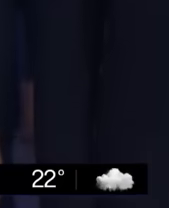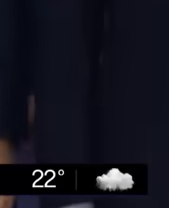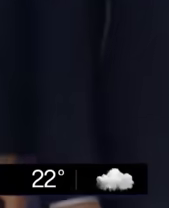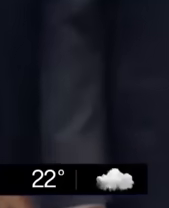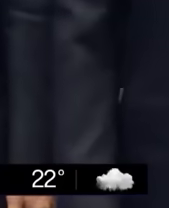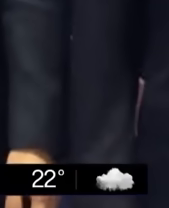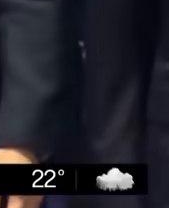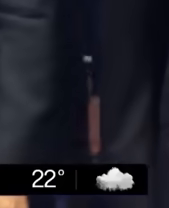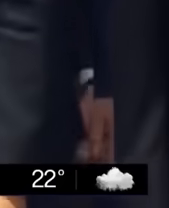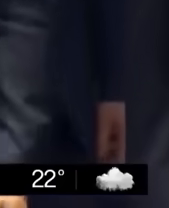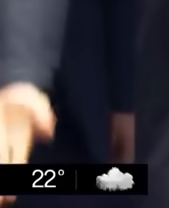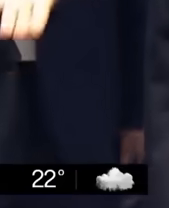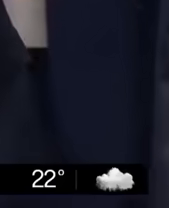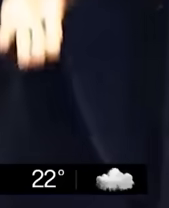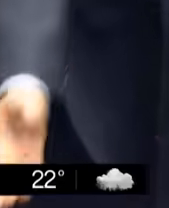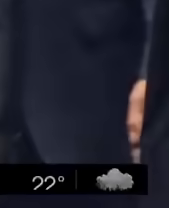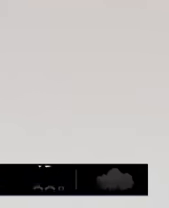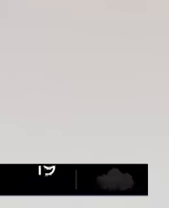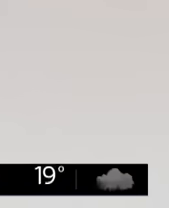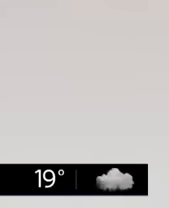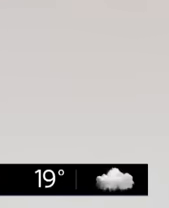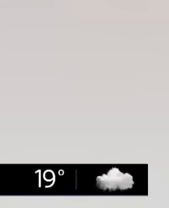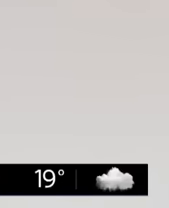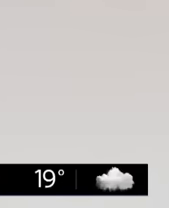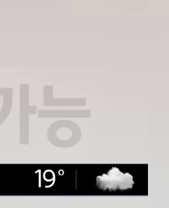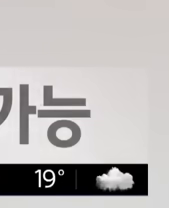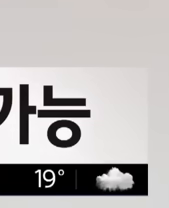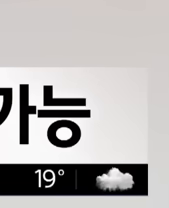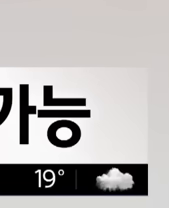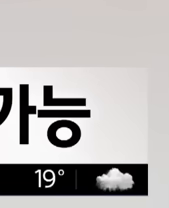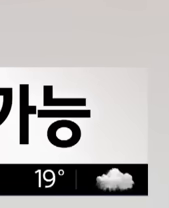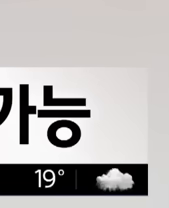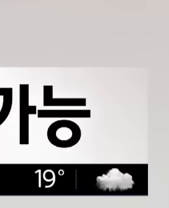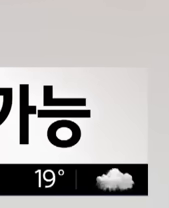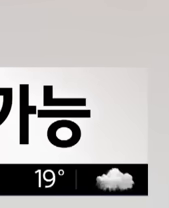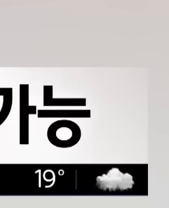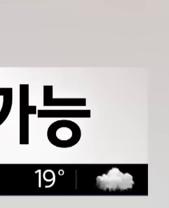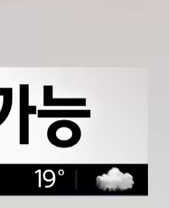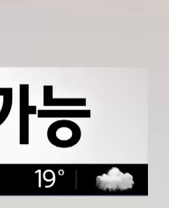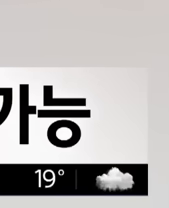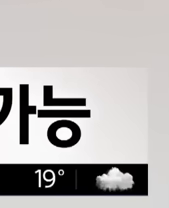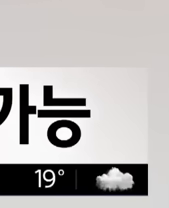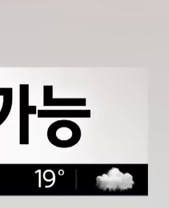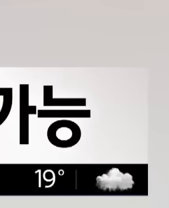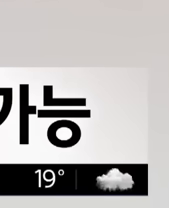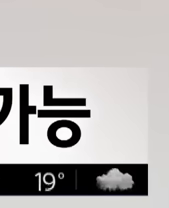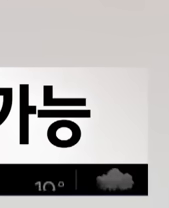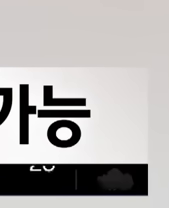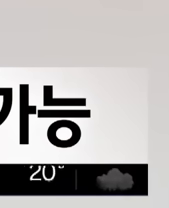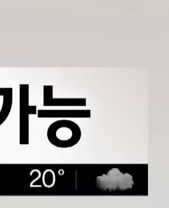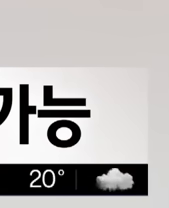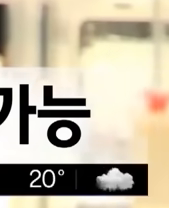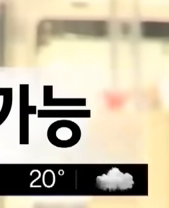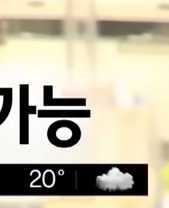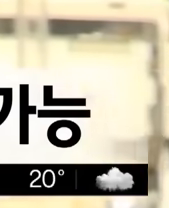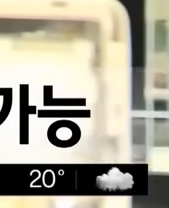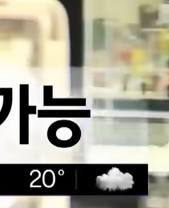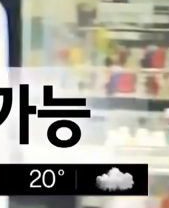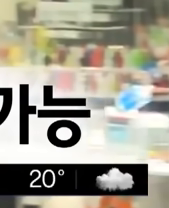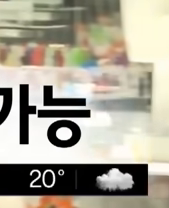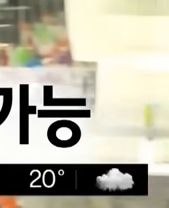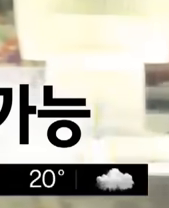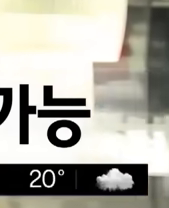처벌 대상이 될 수 있습니다. 국민권익위원회는 청탁금지법 해설집에서 배우자가 금지된 금품을 받은